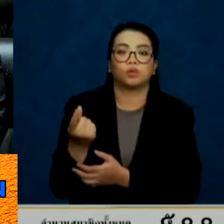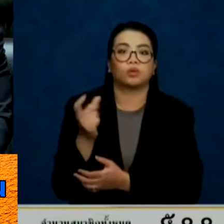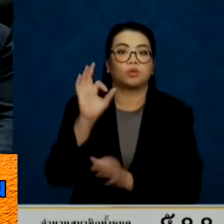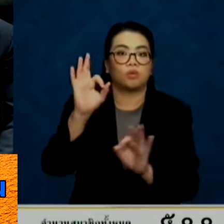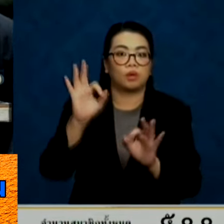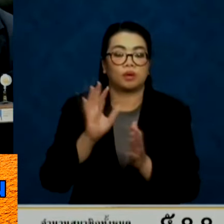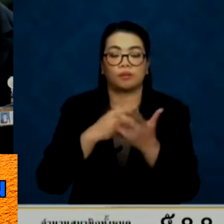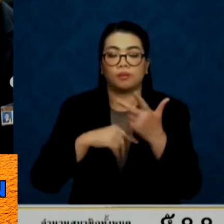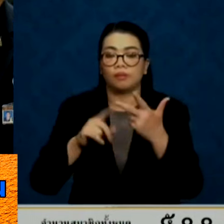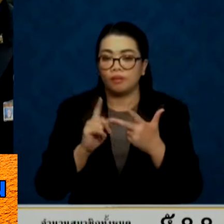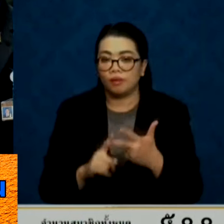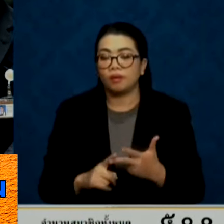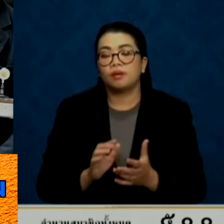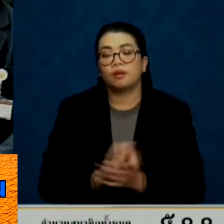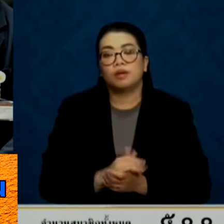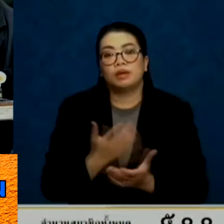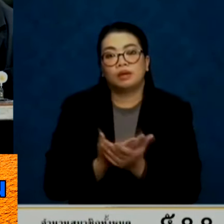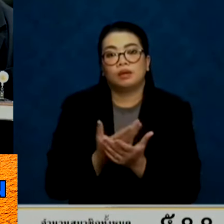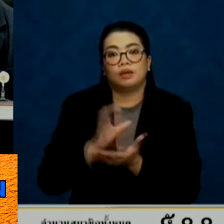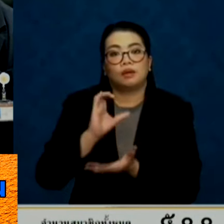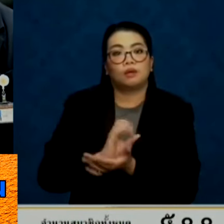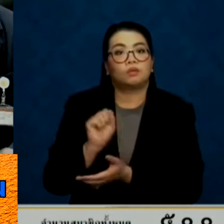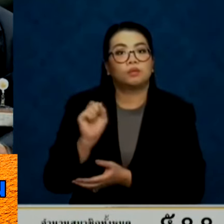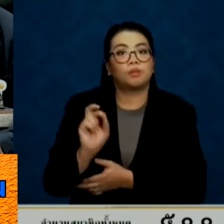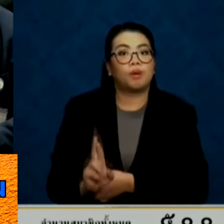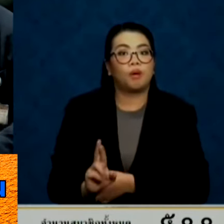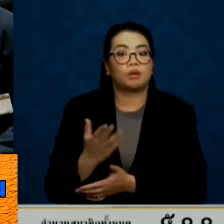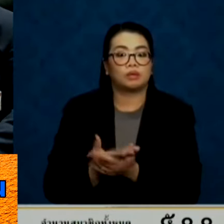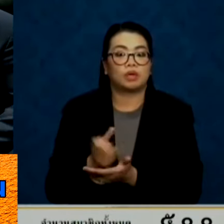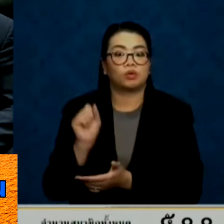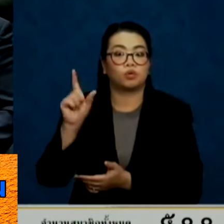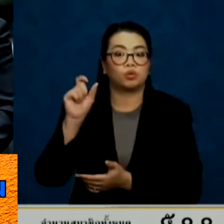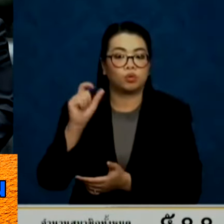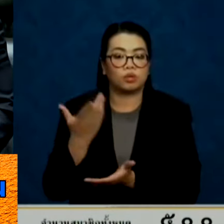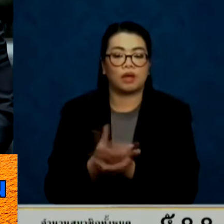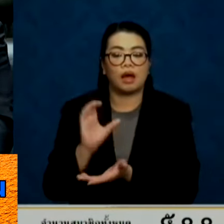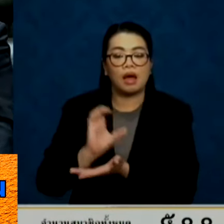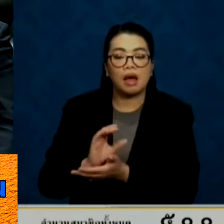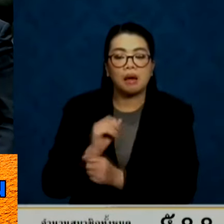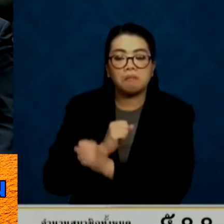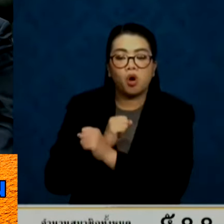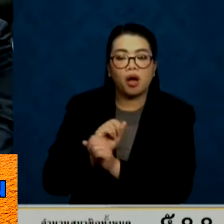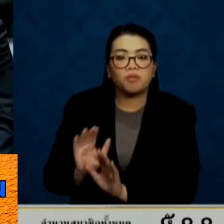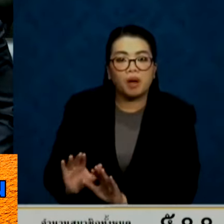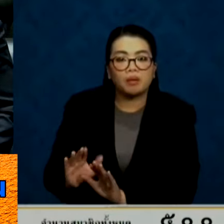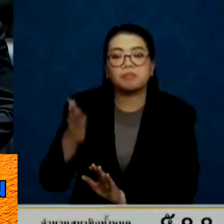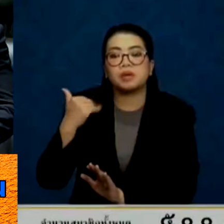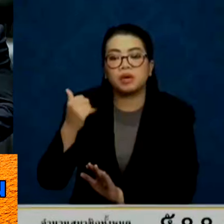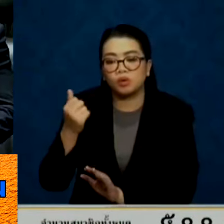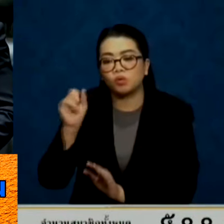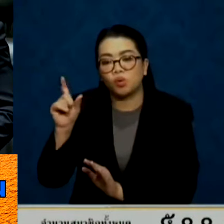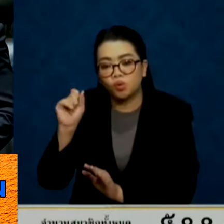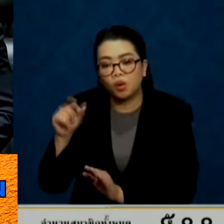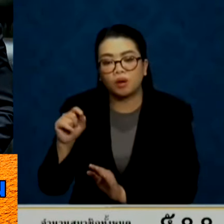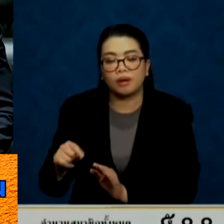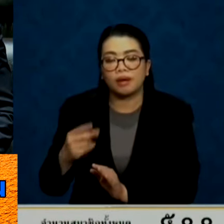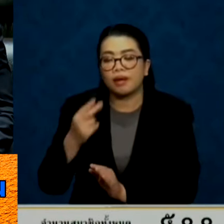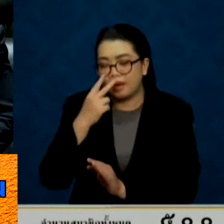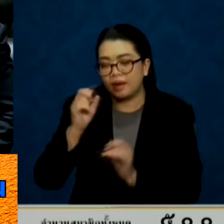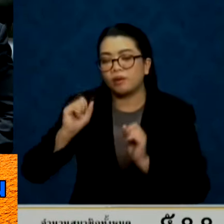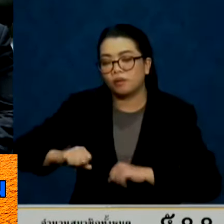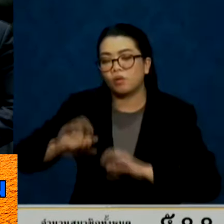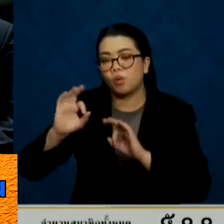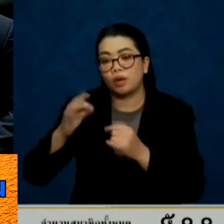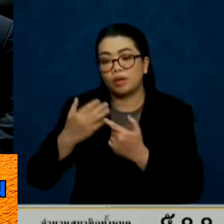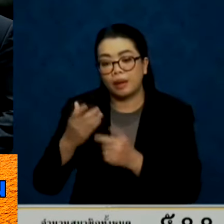ฉุกเฉิญหอำเป็นตันี่ กเหือนกัมัเป็นงบที่กันไว้สำหับกรณีเกิดเหตุจำเป็นอัี้ผมเห็นด้วย